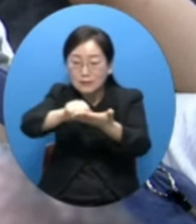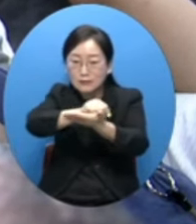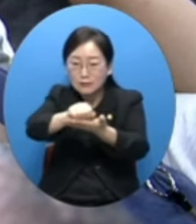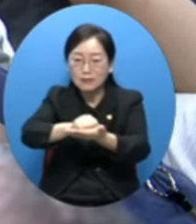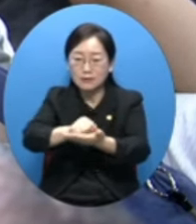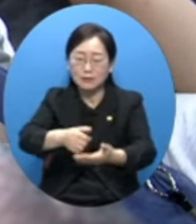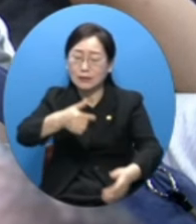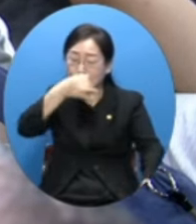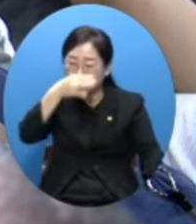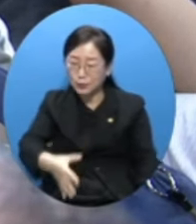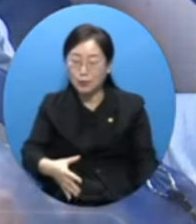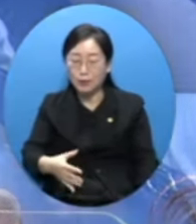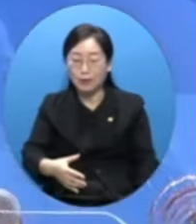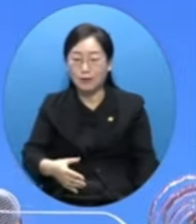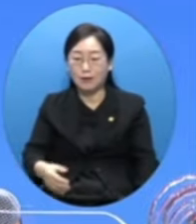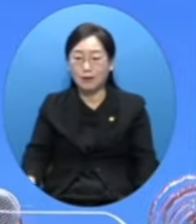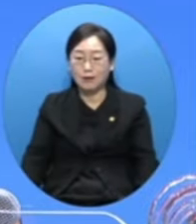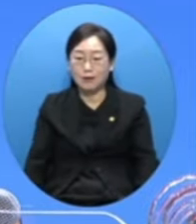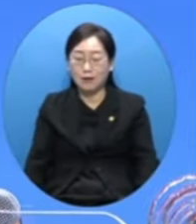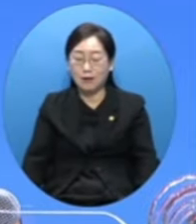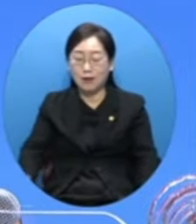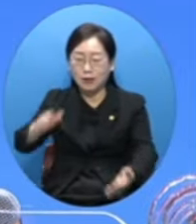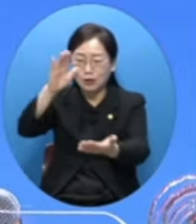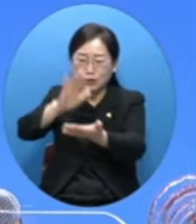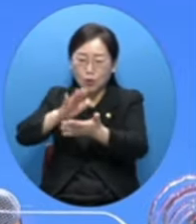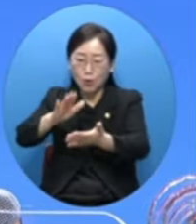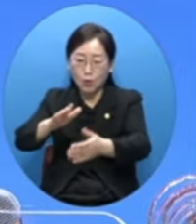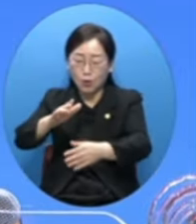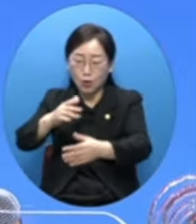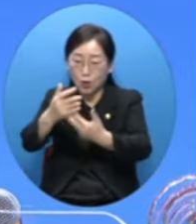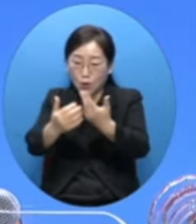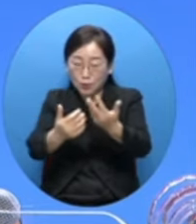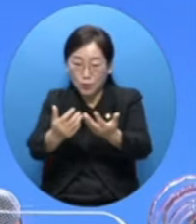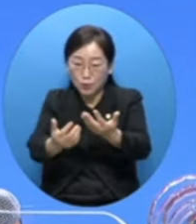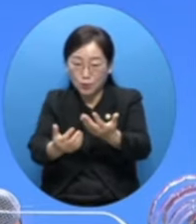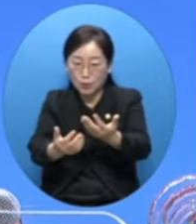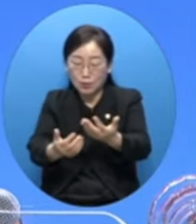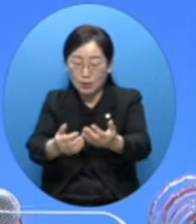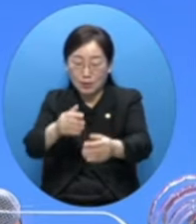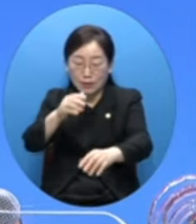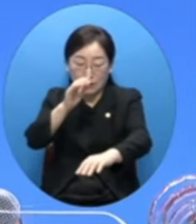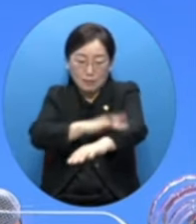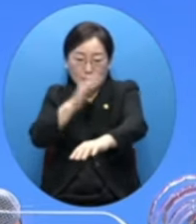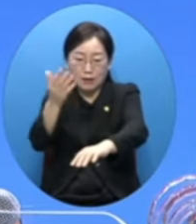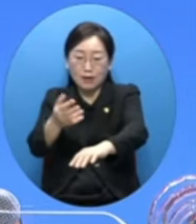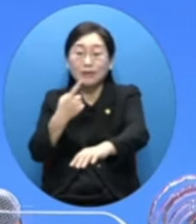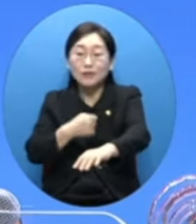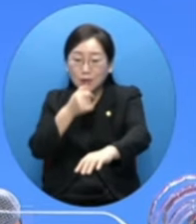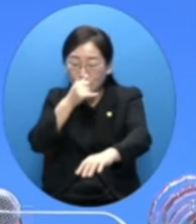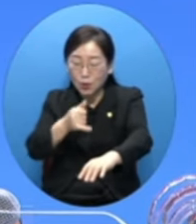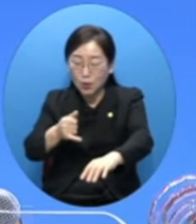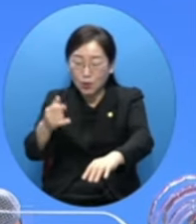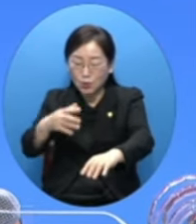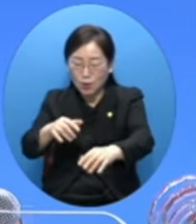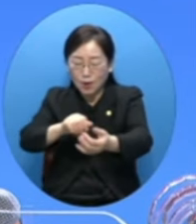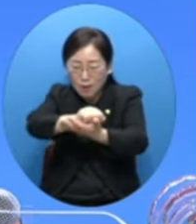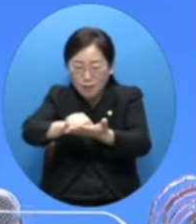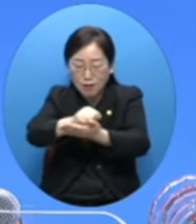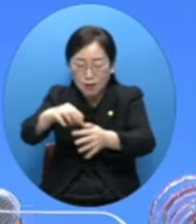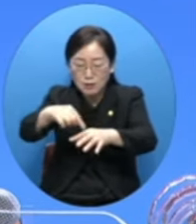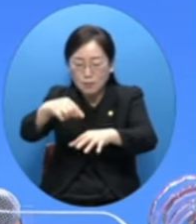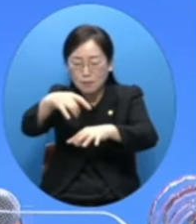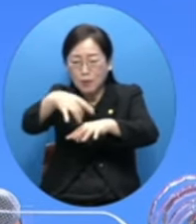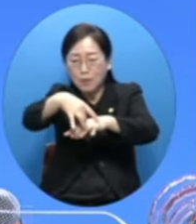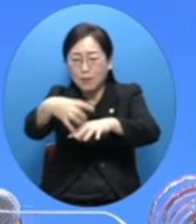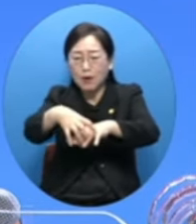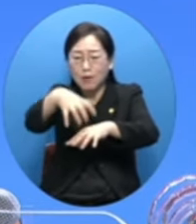일 아닙니다. 막 뜨거운 물에 살까지 데이고 설거지로 손에 퉁퉁 붓습니다.